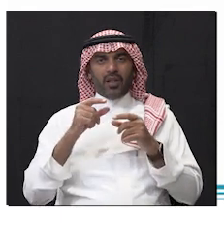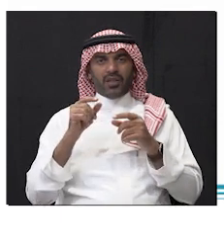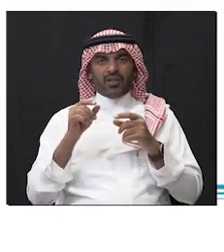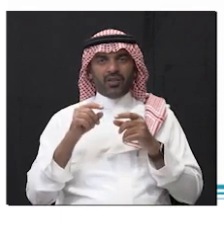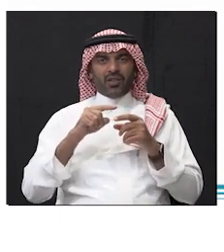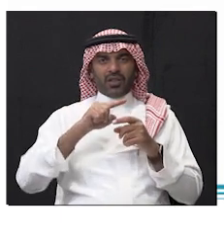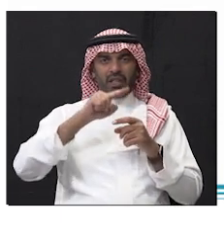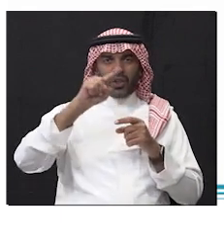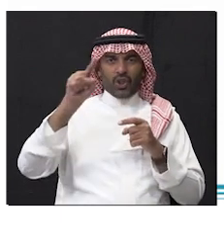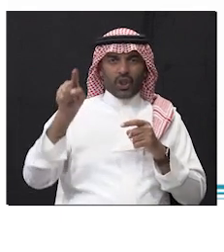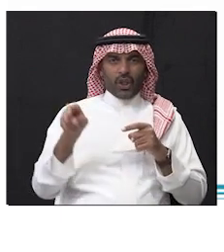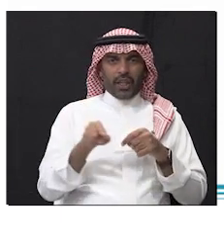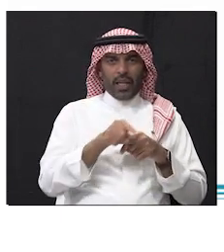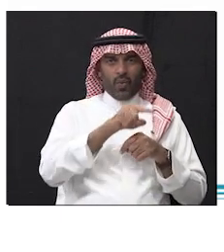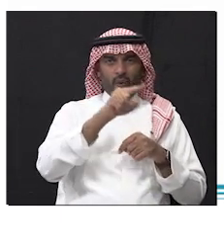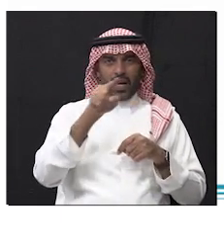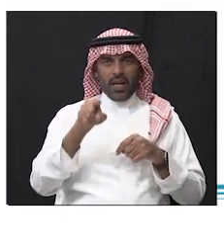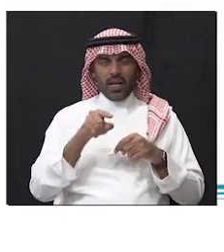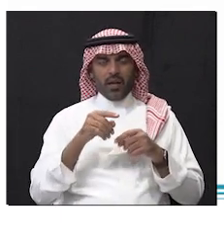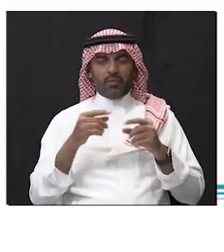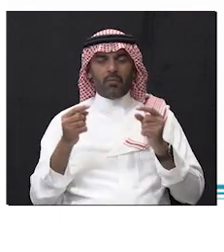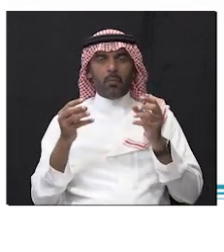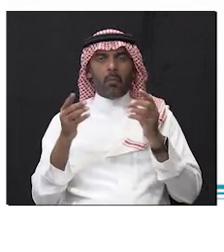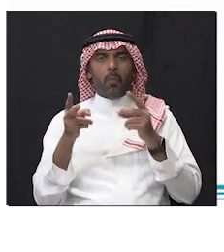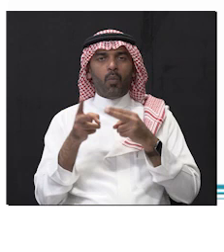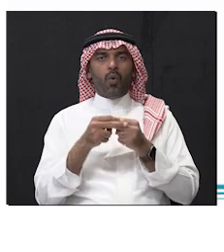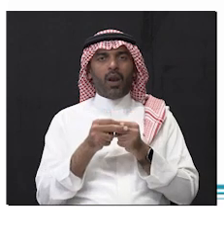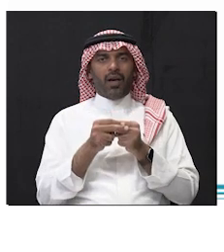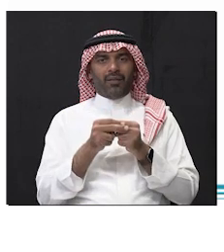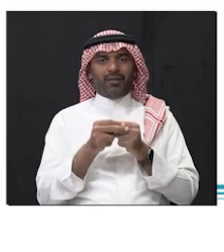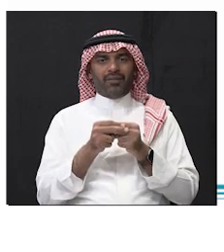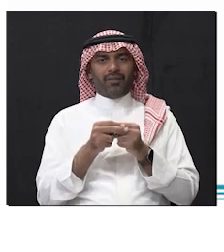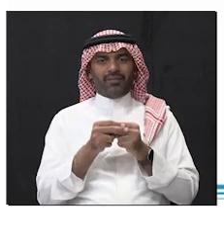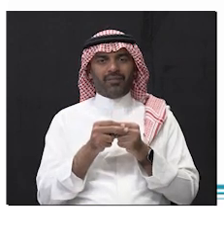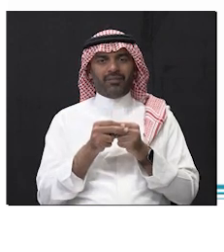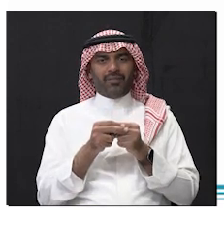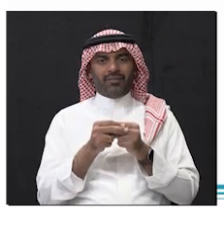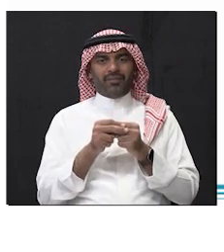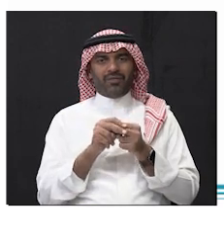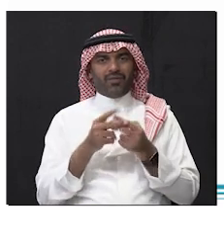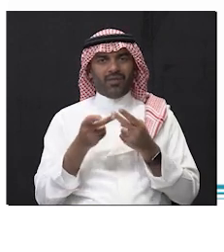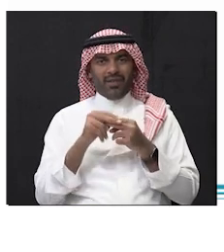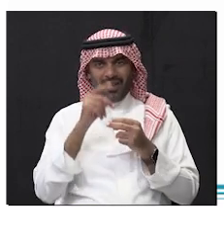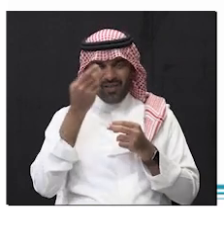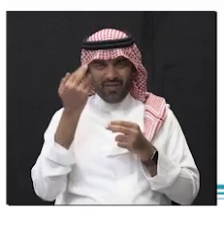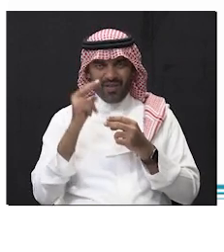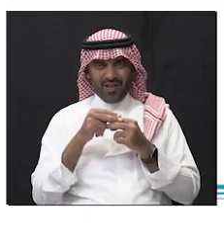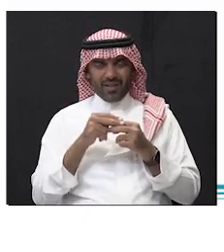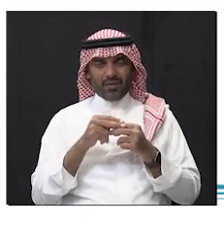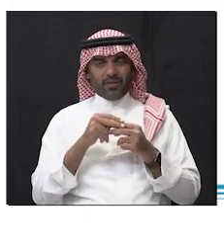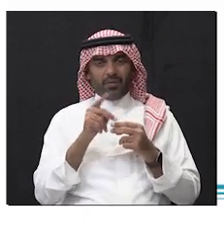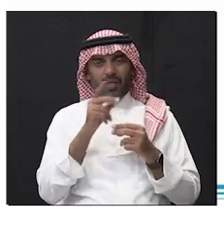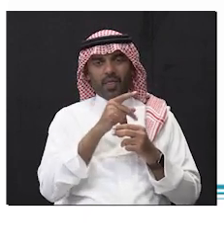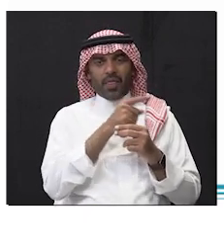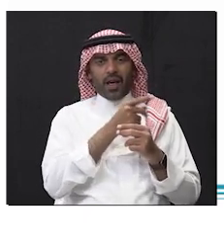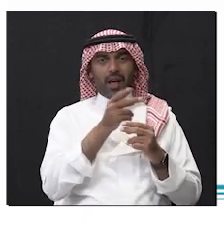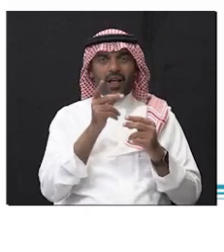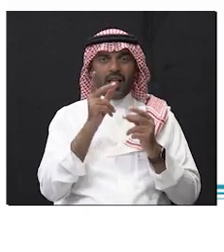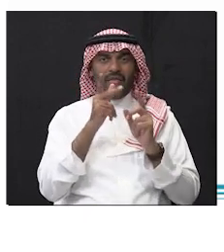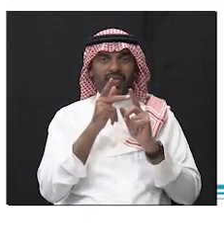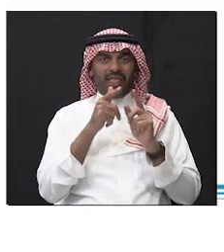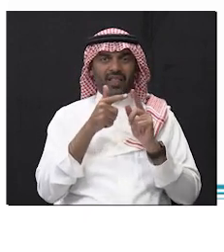أحسنتم. مغلق، يوجد فيه أوعية دموية، ولكن في الجراد، أحسنتم،